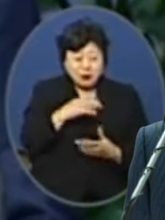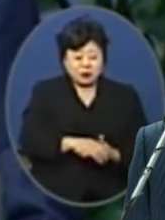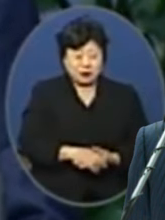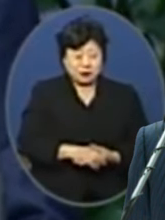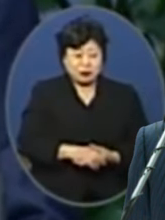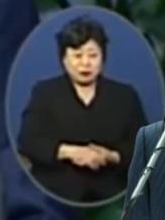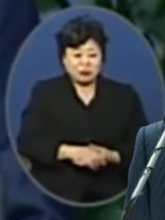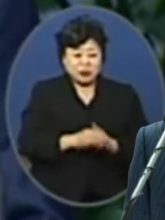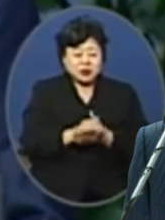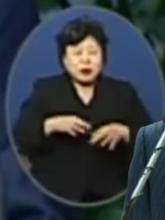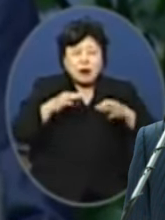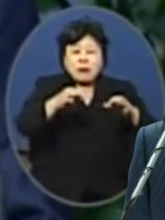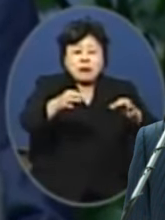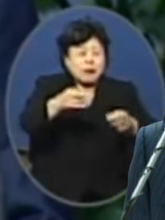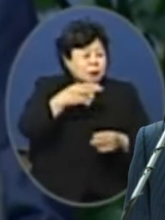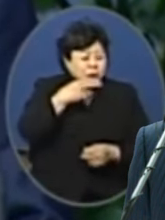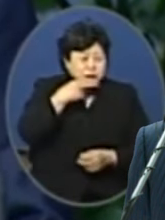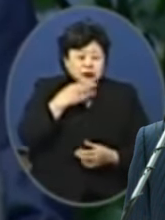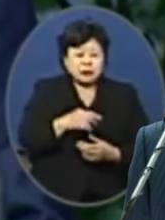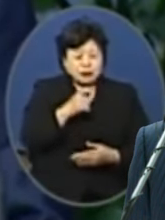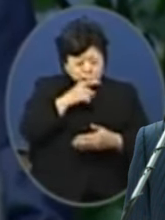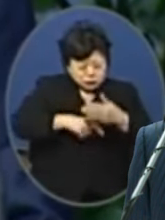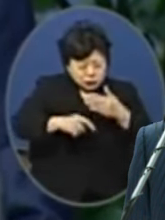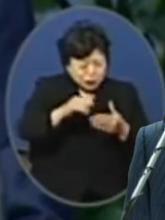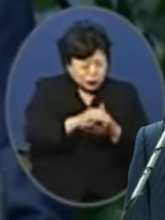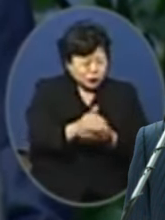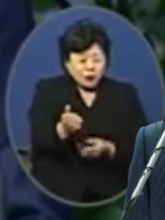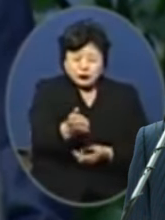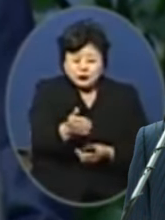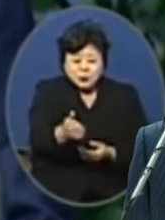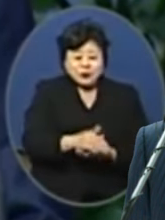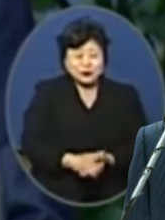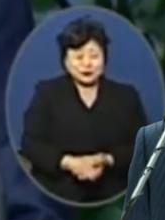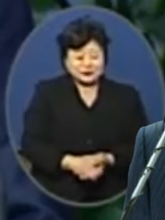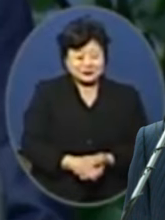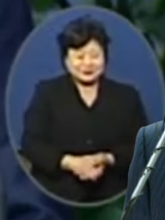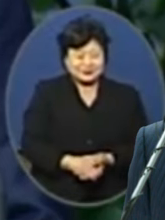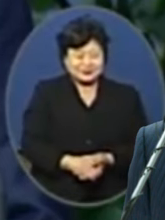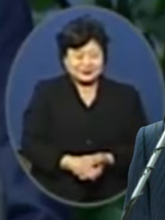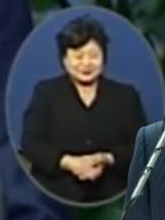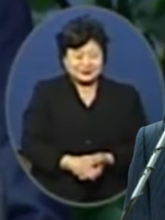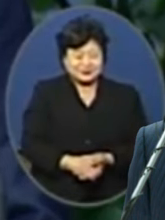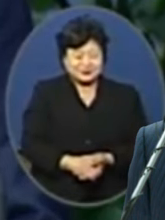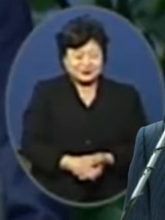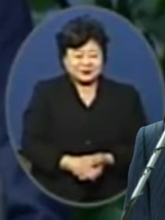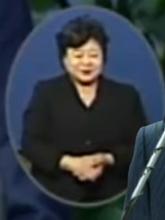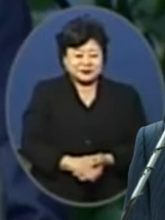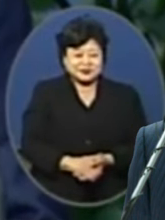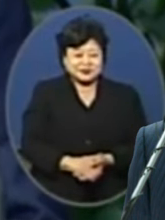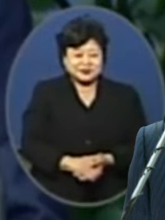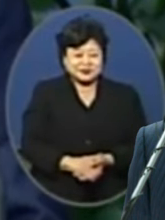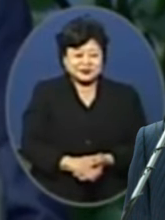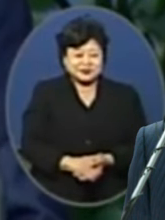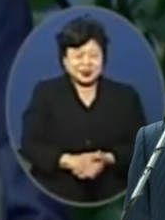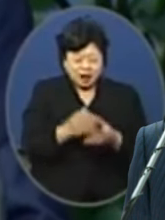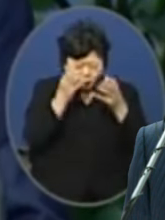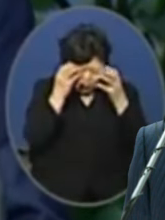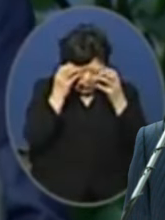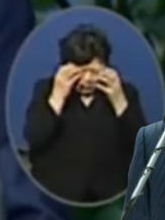기도하고 기도문에 가서 철야기도 하고 하지 않습니다 그렇게 하는 사람은 좀처럼 없습니다